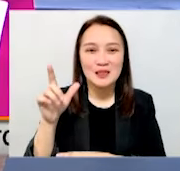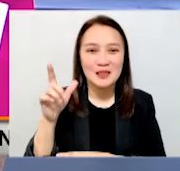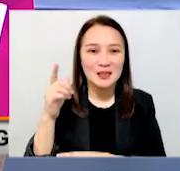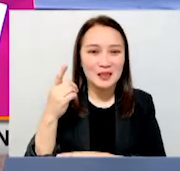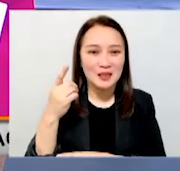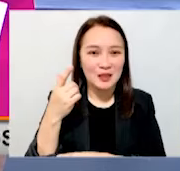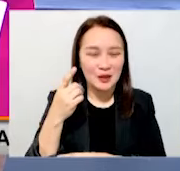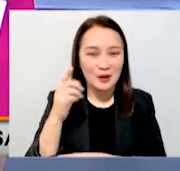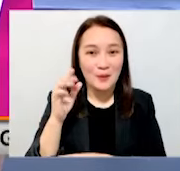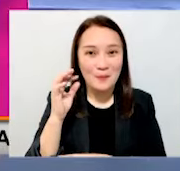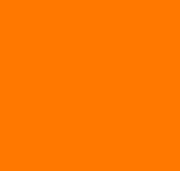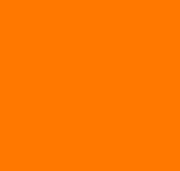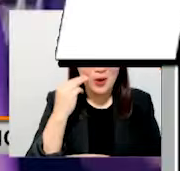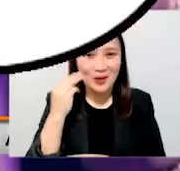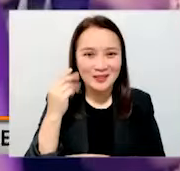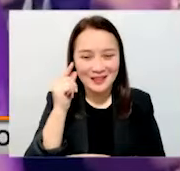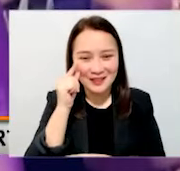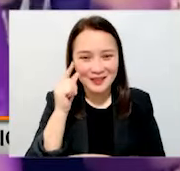Bon Belinario.